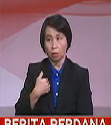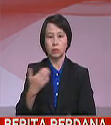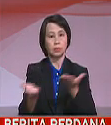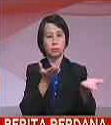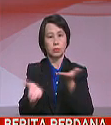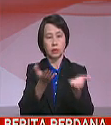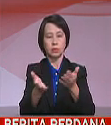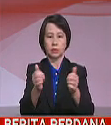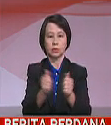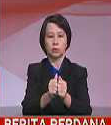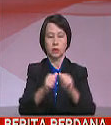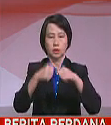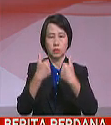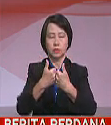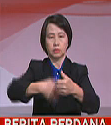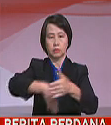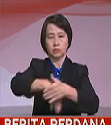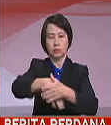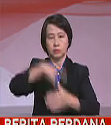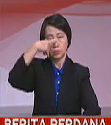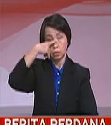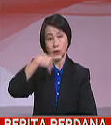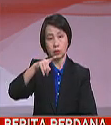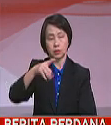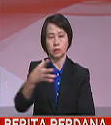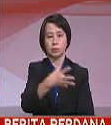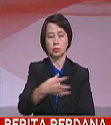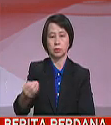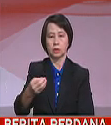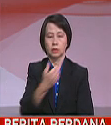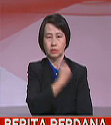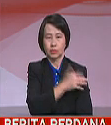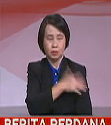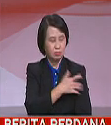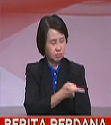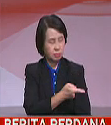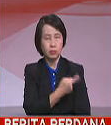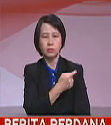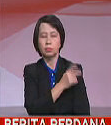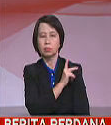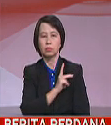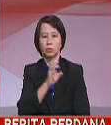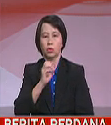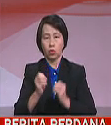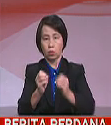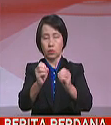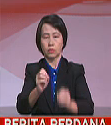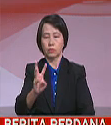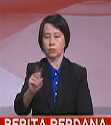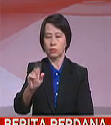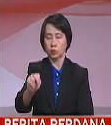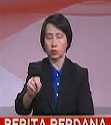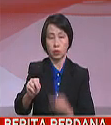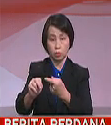bahimat bersama kesatuan membawa semua Thailand sementara itu bekas ketua pegawai operasi on Malaysia KD